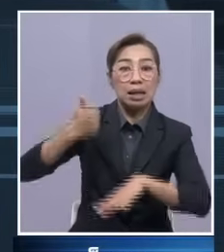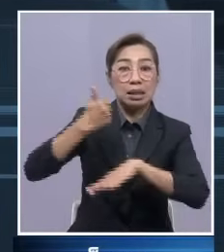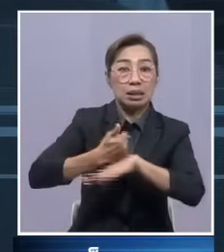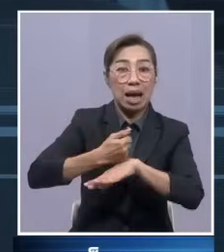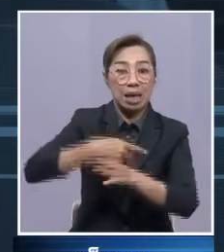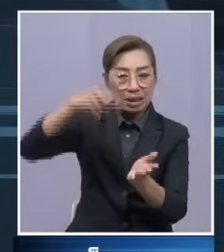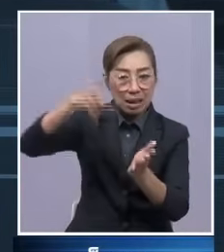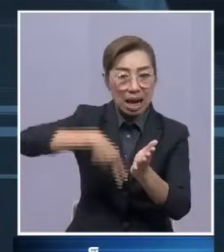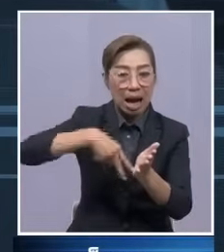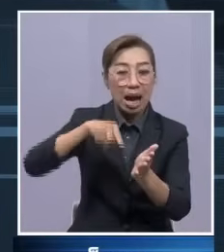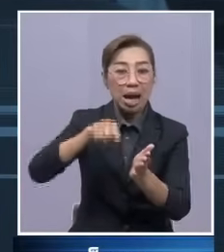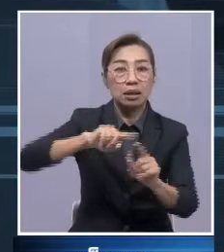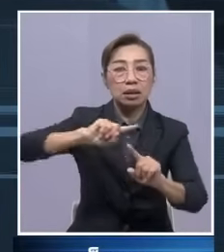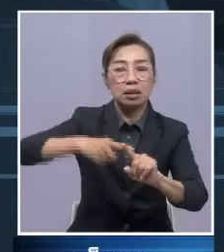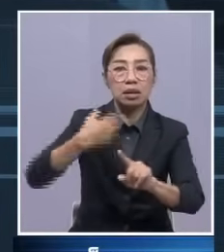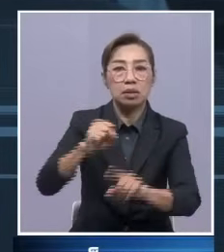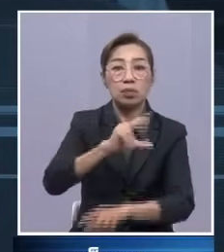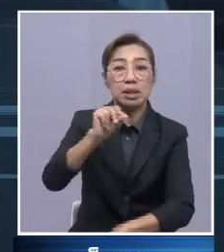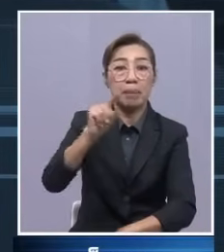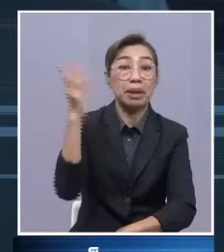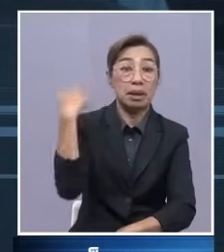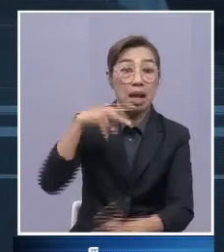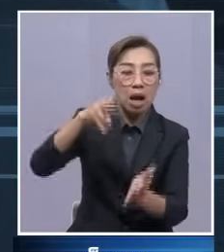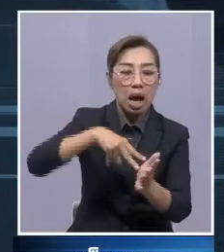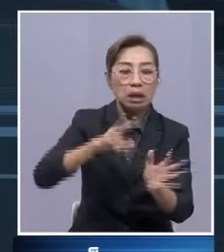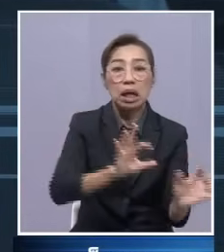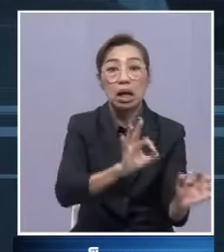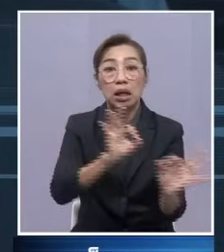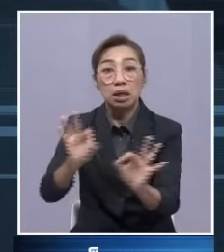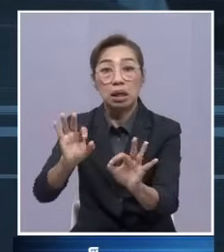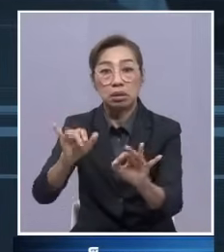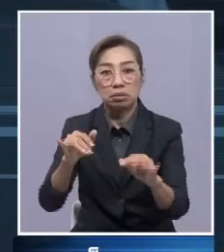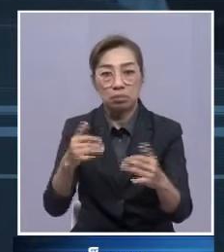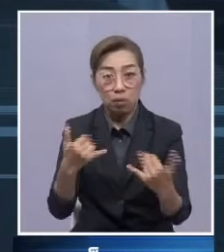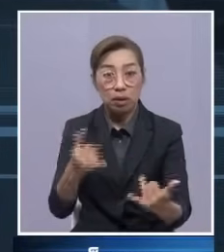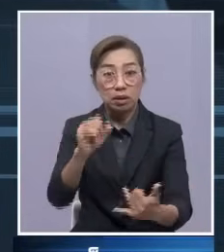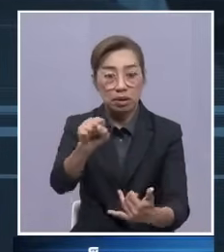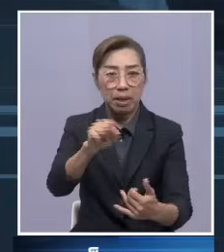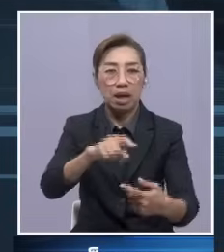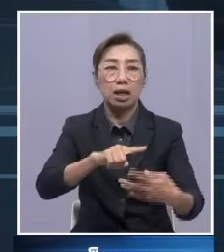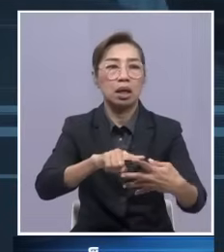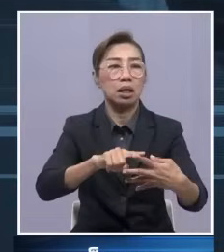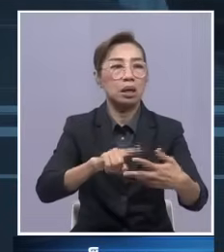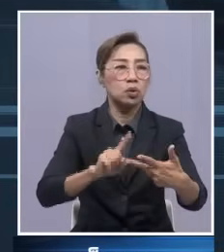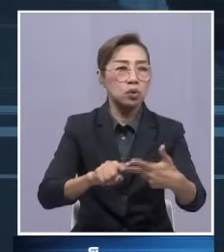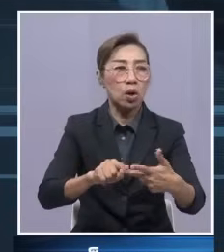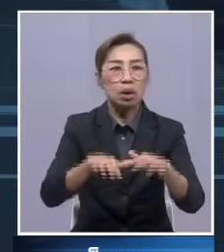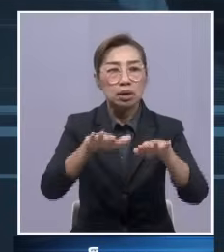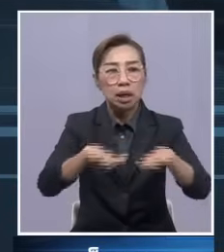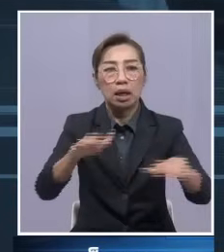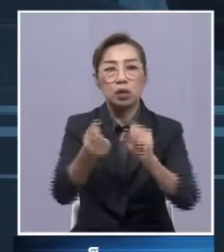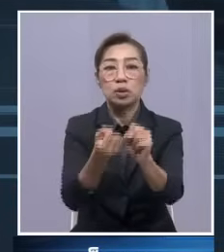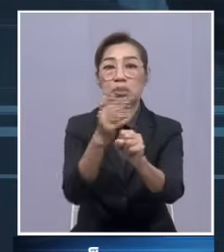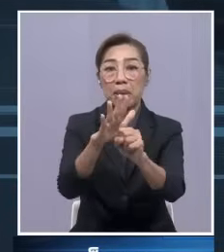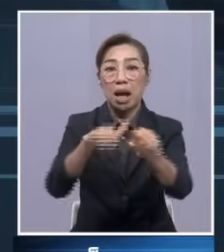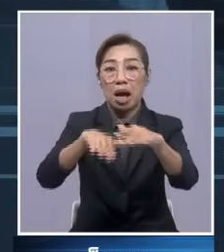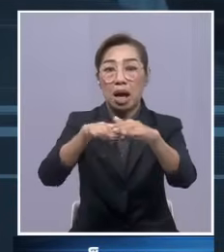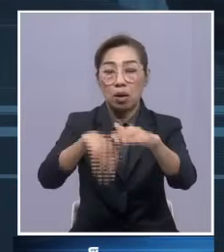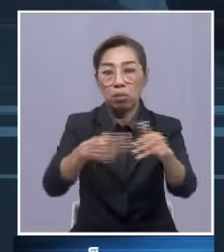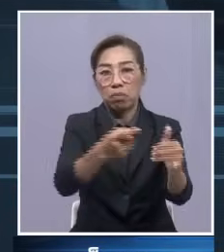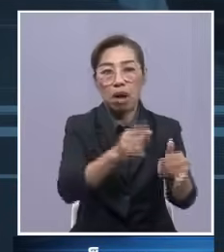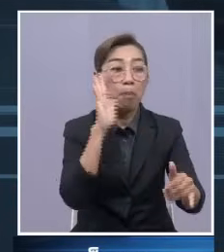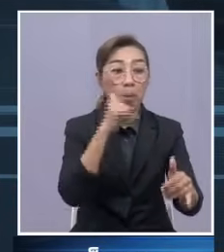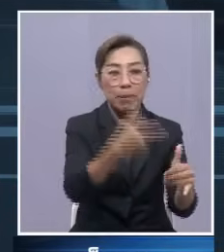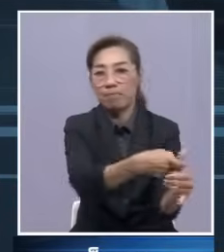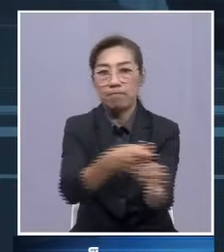พิพากษาเมื่อ31ตุลาคมนะครับส่วนข้อหาจากนี้ก็มีพรากเด็กอายุไม่เกิน15ปีไปเสียจากบิดามารดา